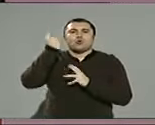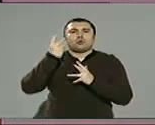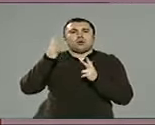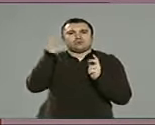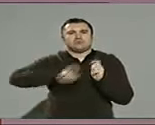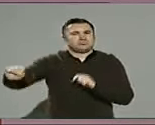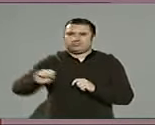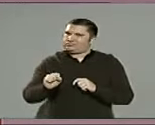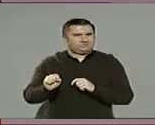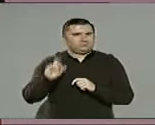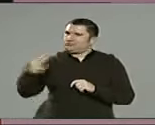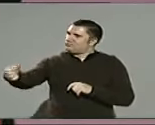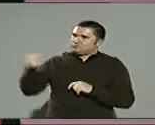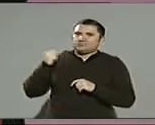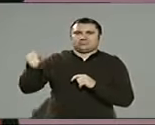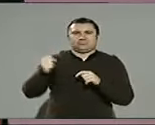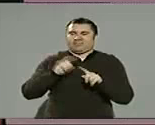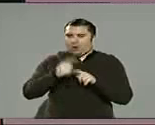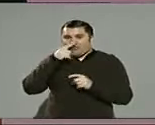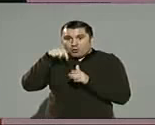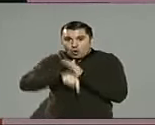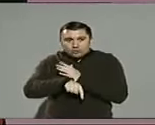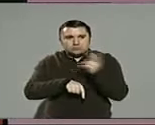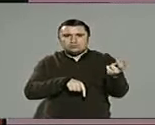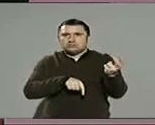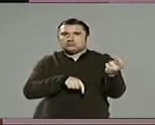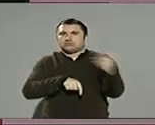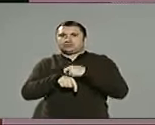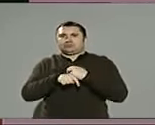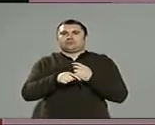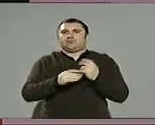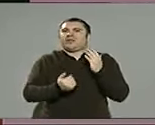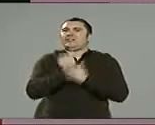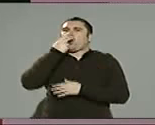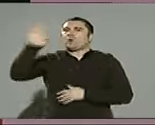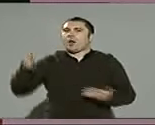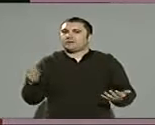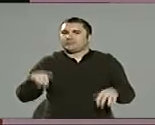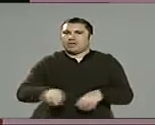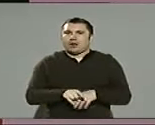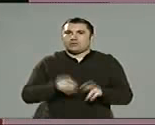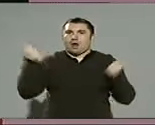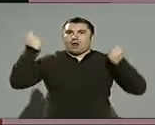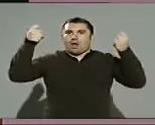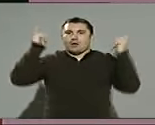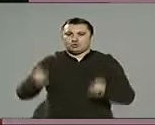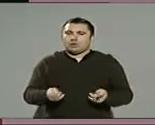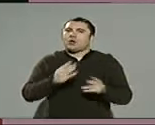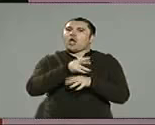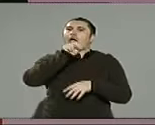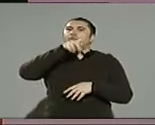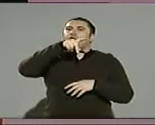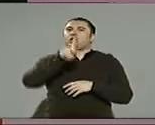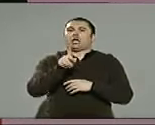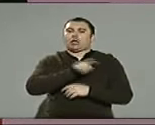Verwahrlosung dringen die Neonazis ein. Es müssen doch alle Alarmglocken schrillen, wenn die NPD in Städte geht und sagt,